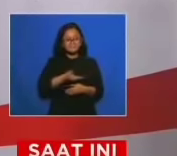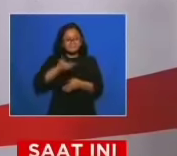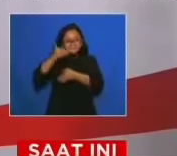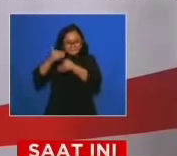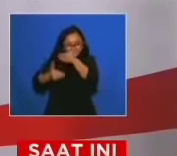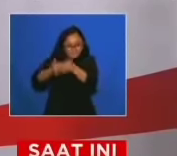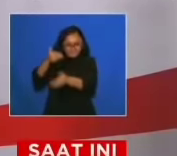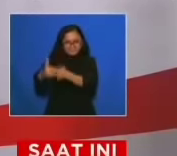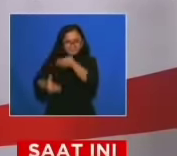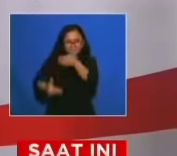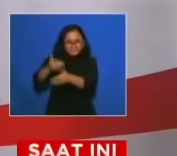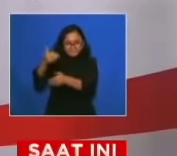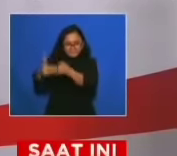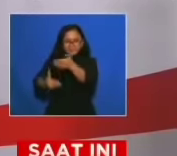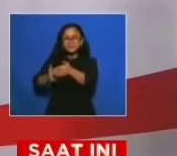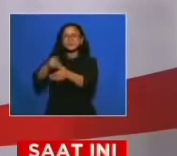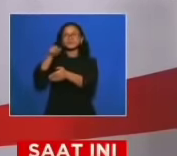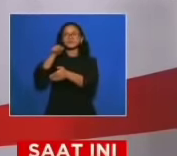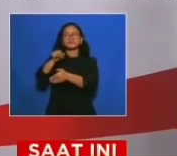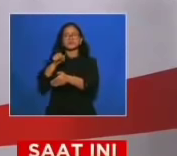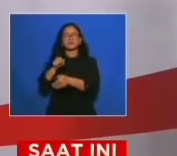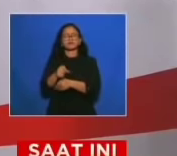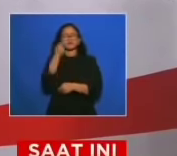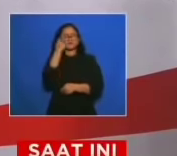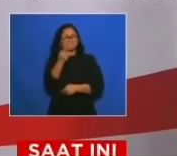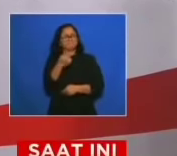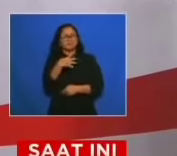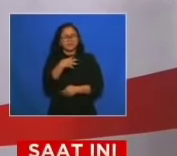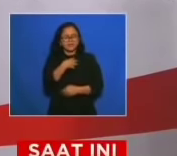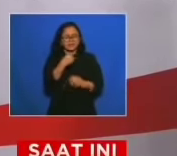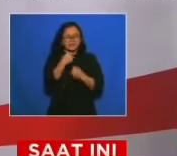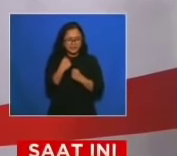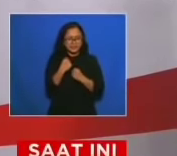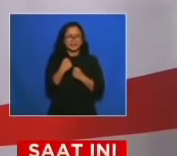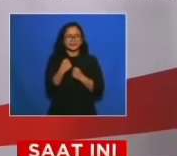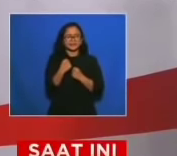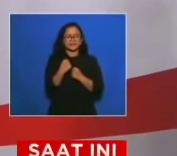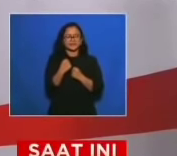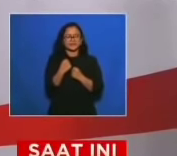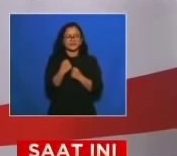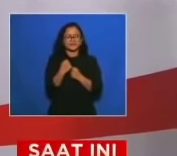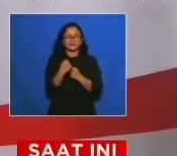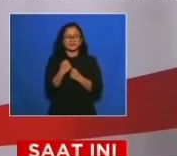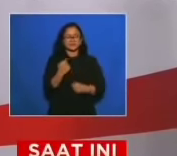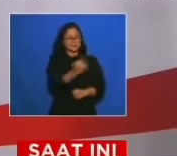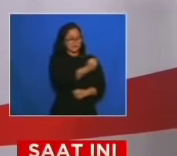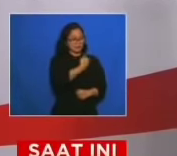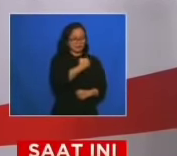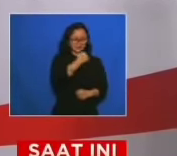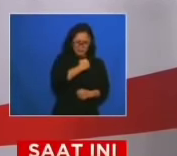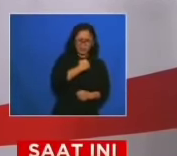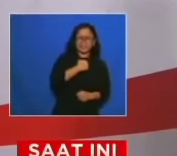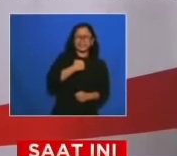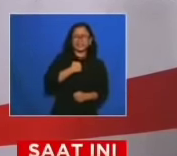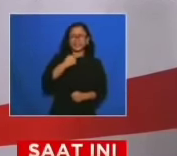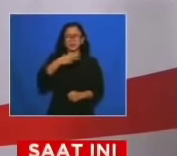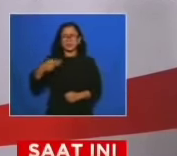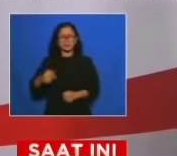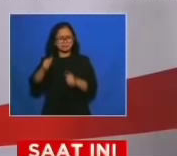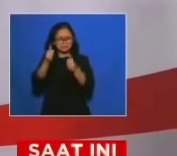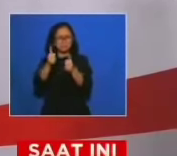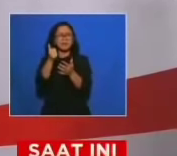kita akan bisa menghadapi dengan penuh keyakinan. Kami yakin Indonesia pasti